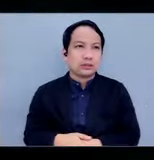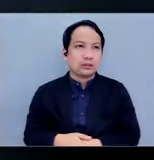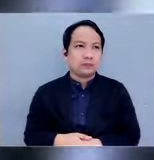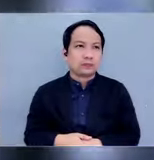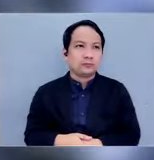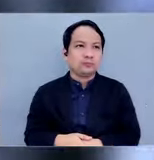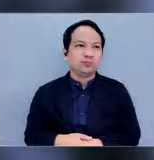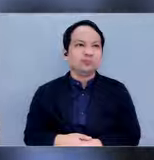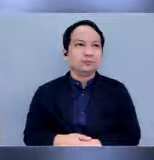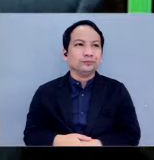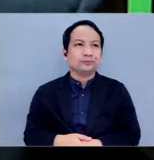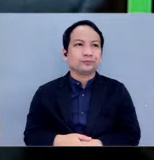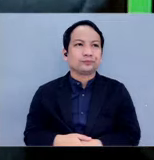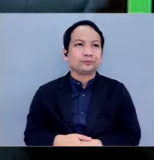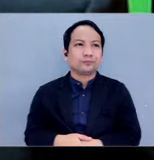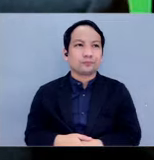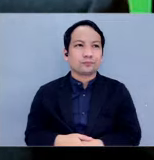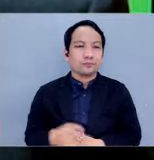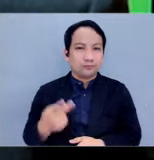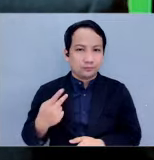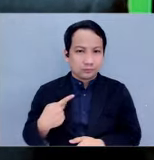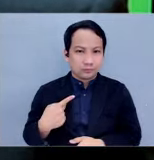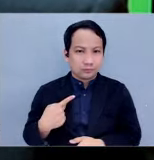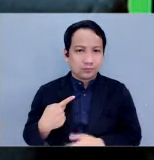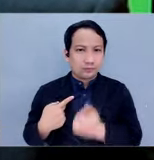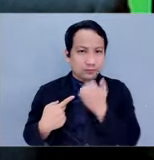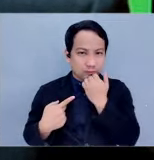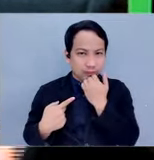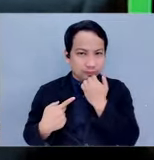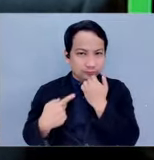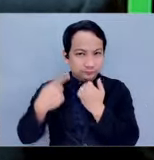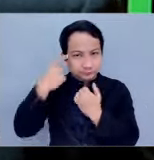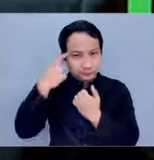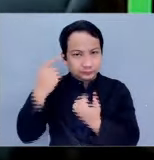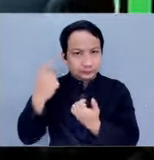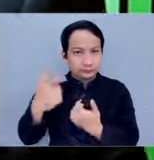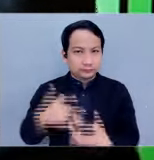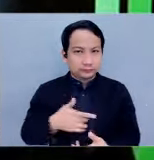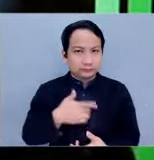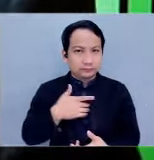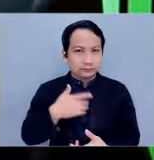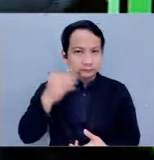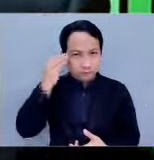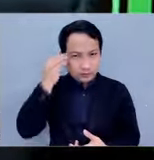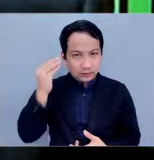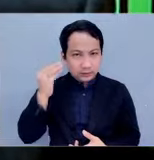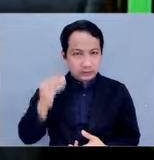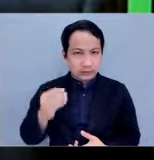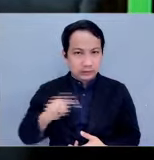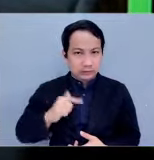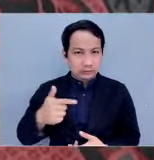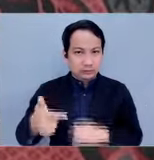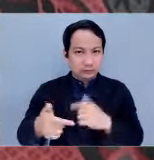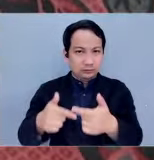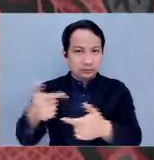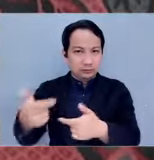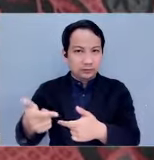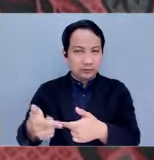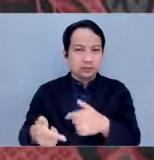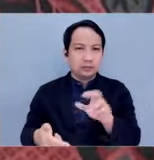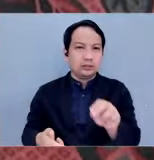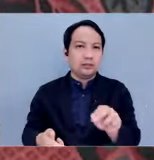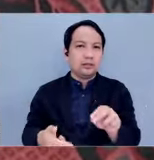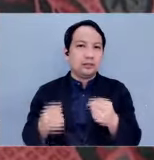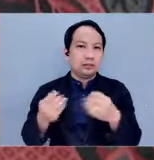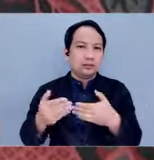May mga mali din tayong pag-aakala na lahat ng mga karamdaman sa kaisipan ay mana-mana, no? Actually, karamihan